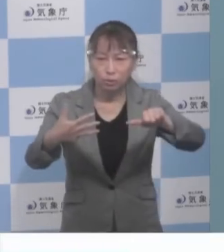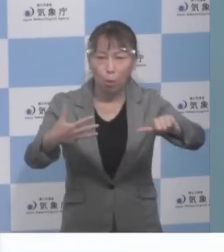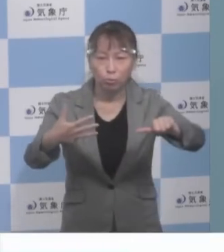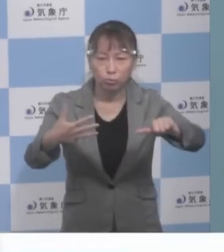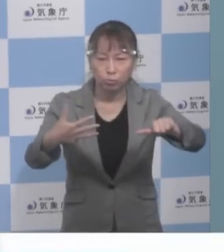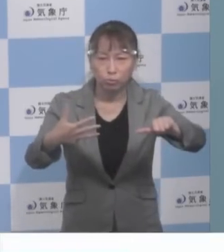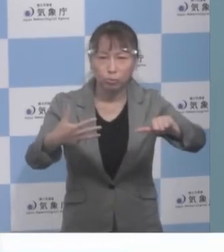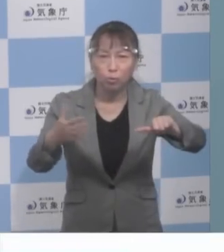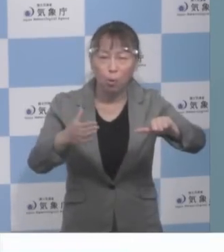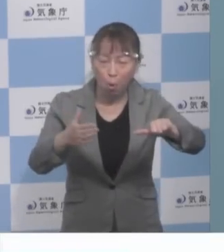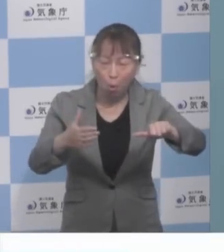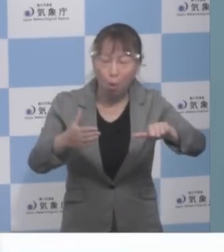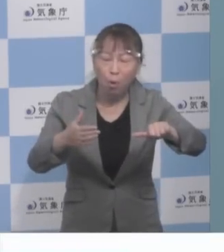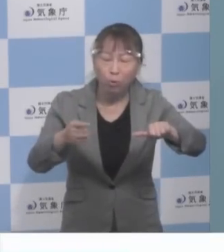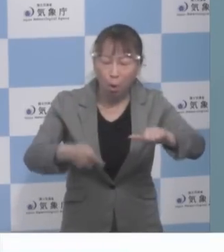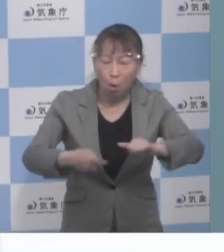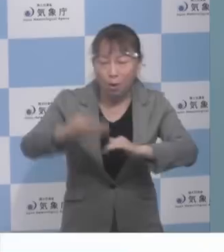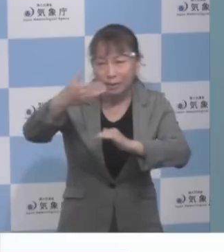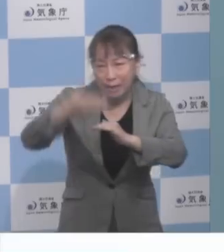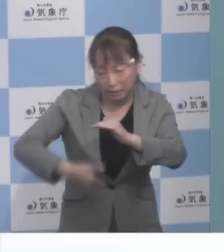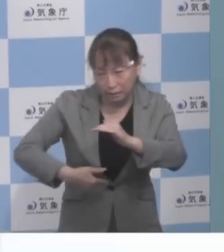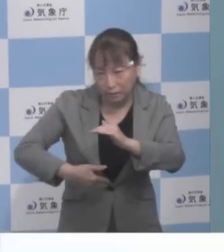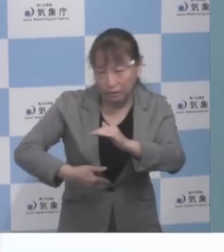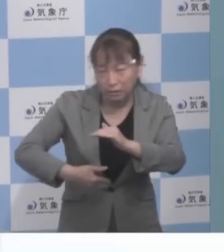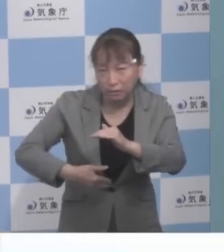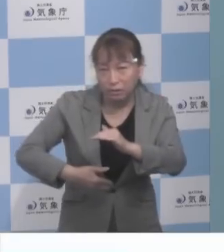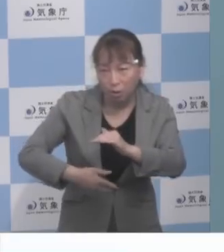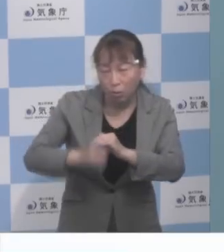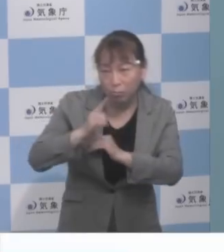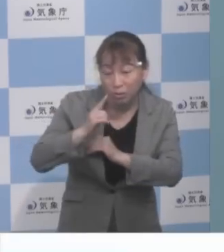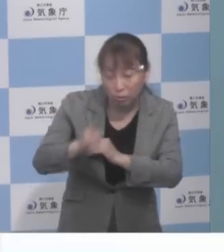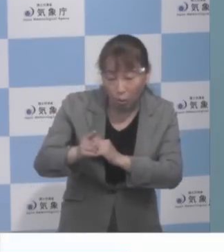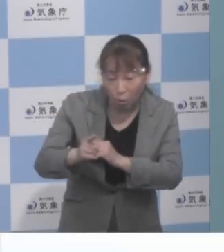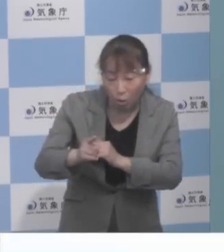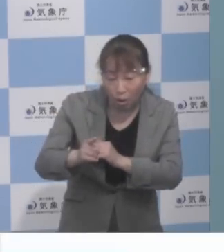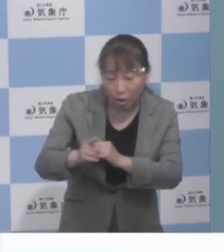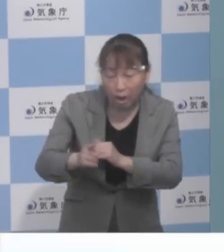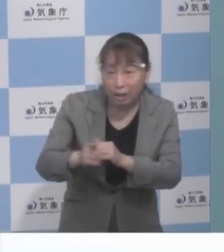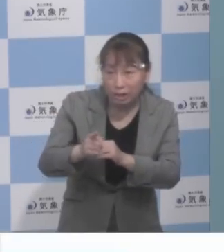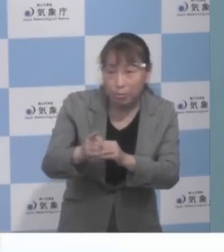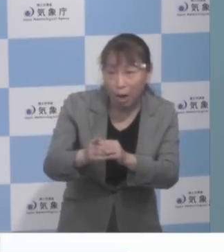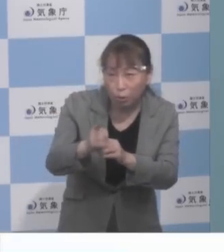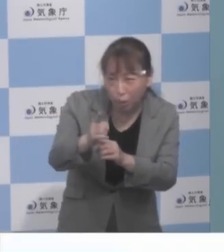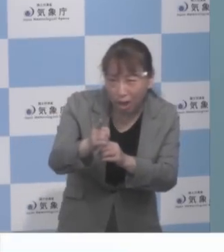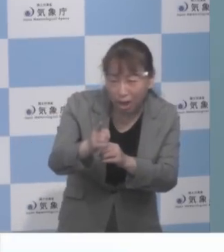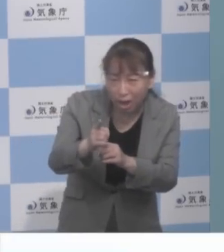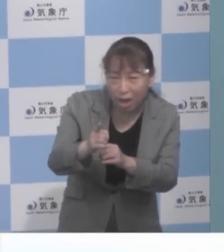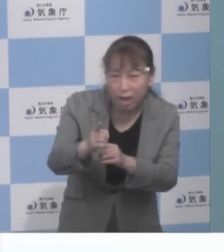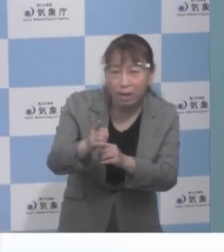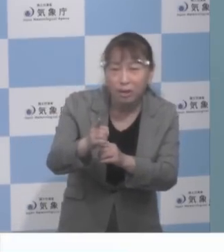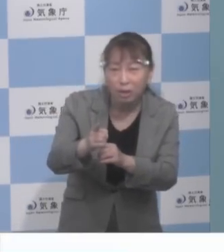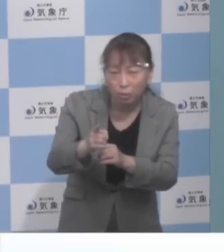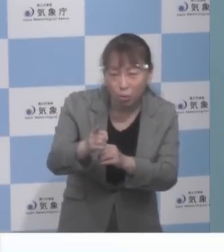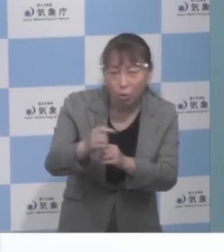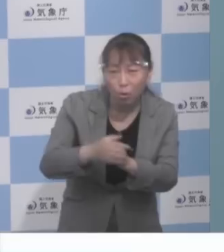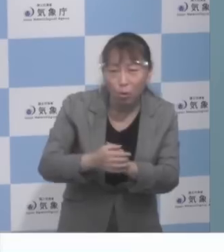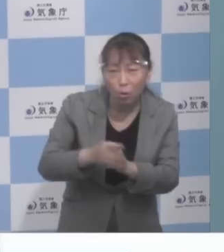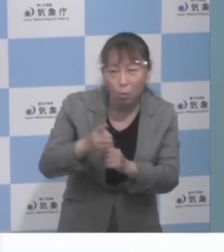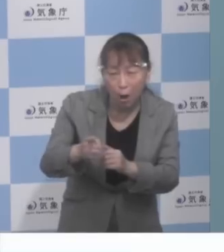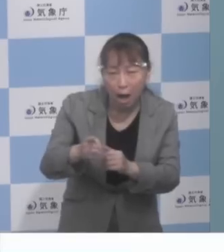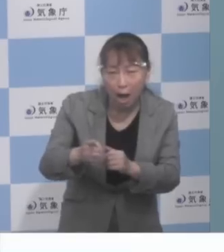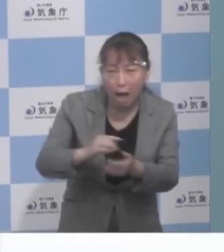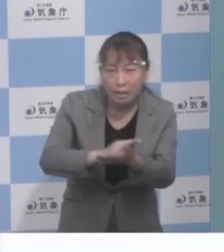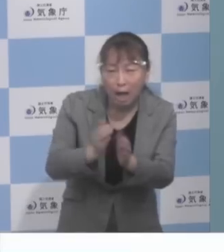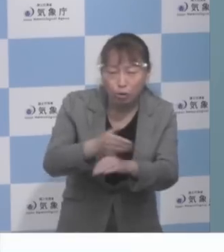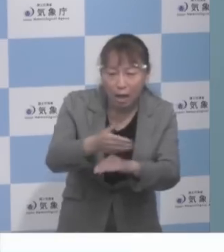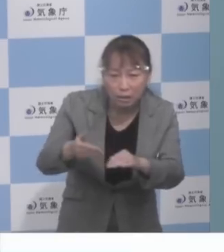写真静止画像でありますが、一番上にあるのが桜島の東側に